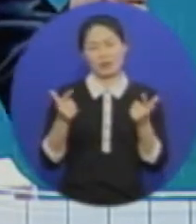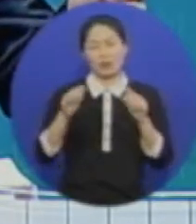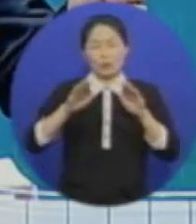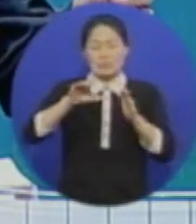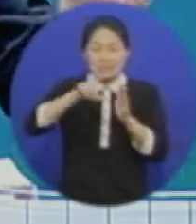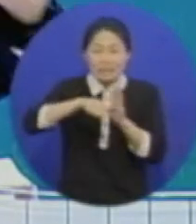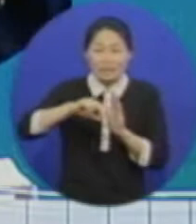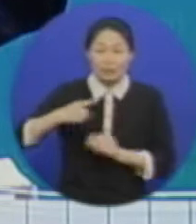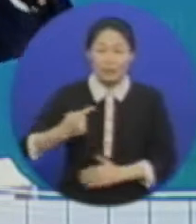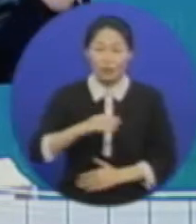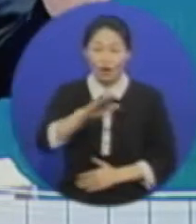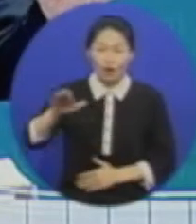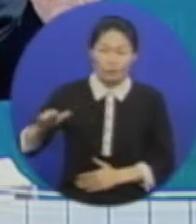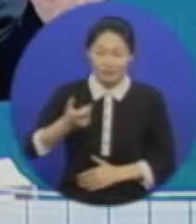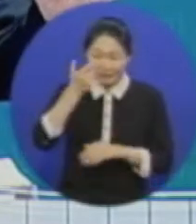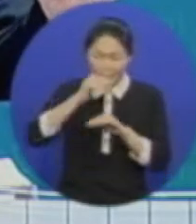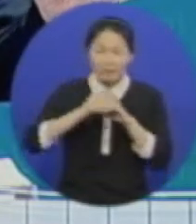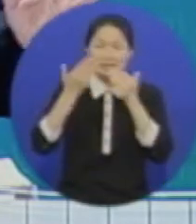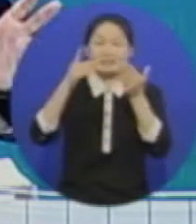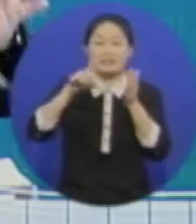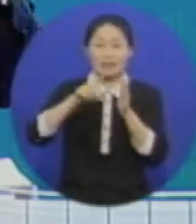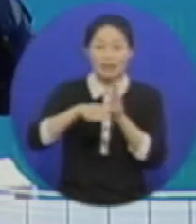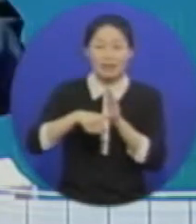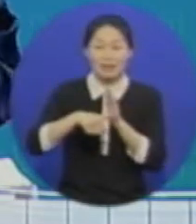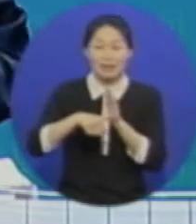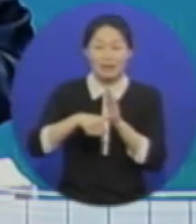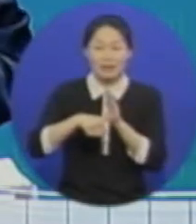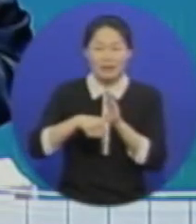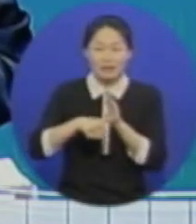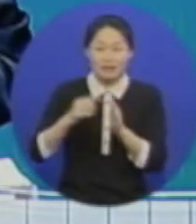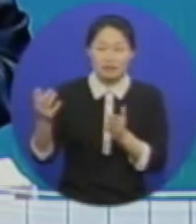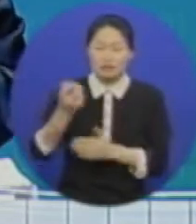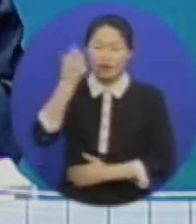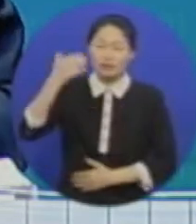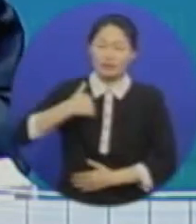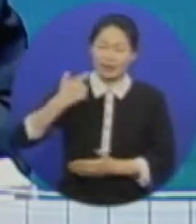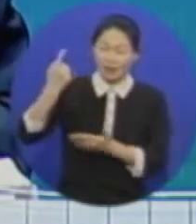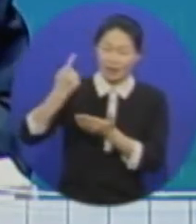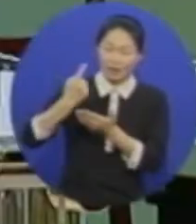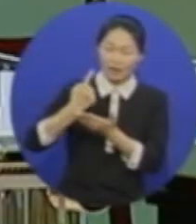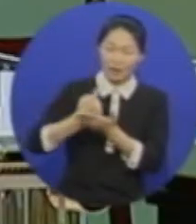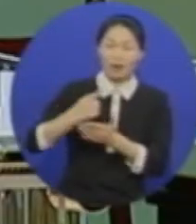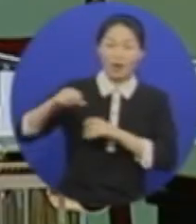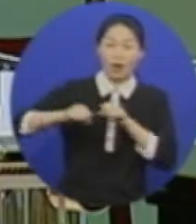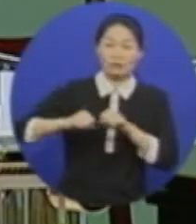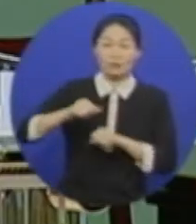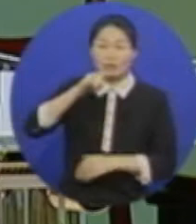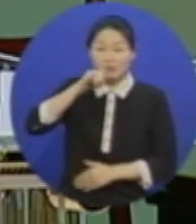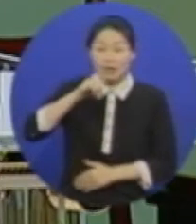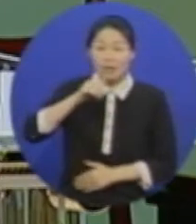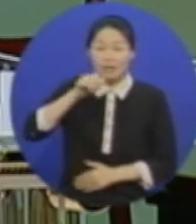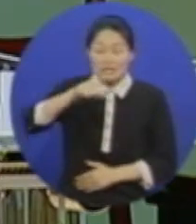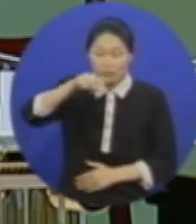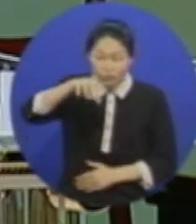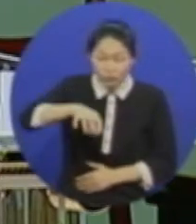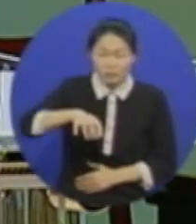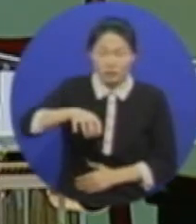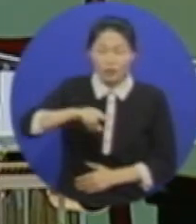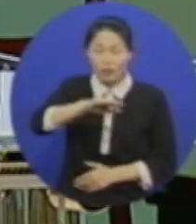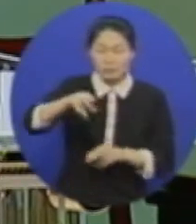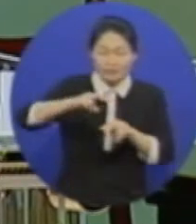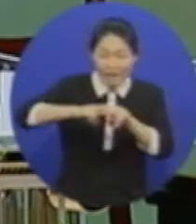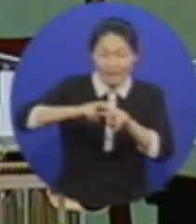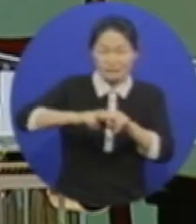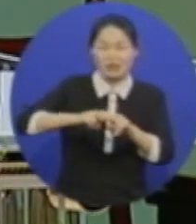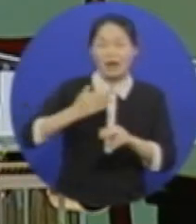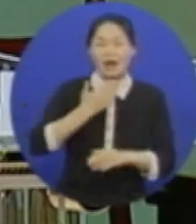시간에도 여러분이 이 예배드릴 때 성령이 네게 역사 하시는구나 그걸 여러분이 있는 자리에서 알아요